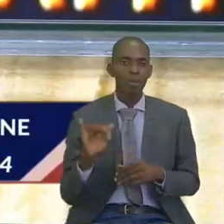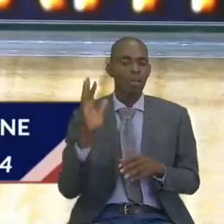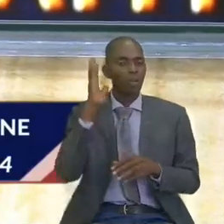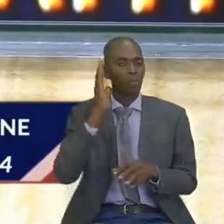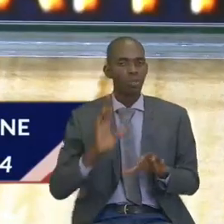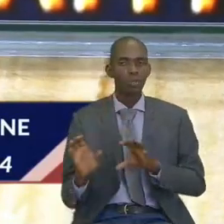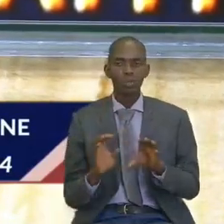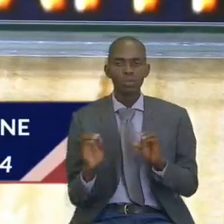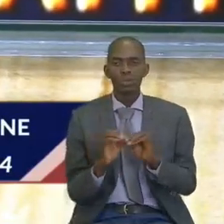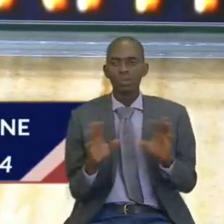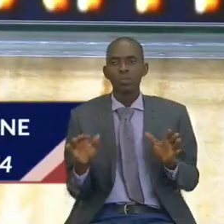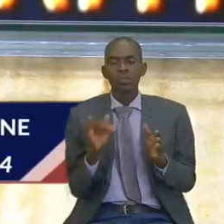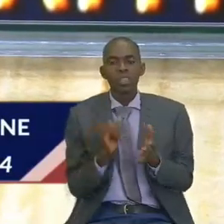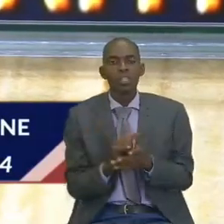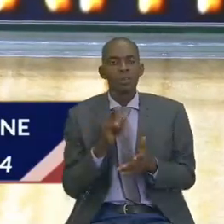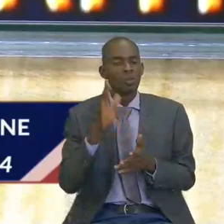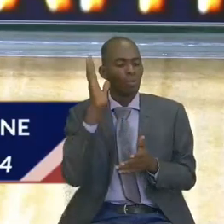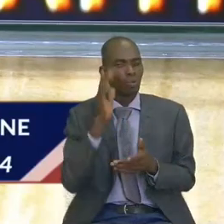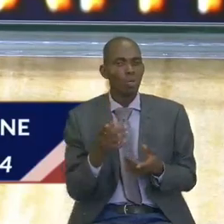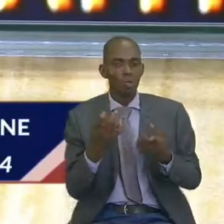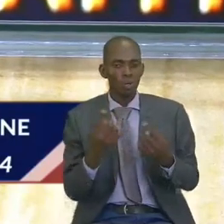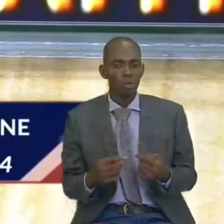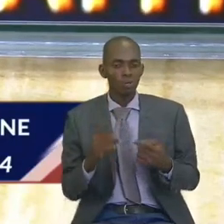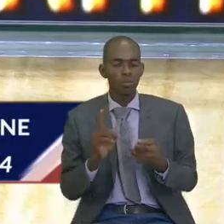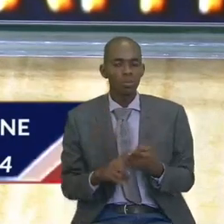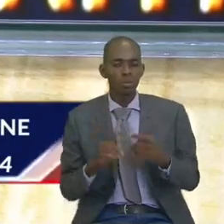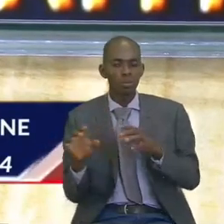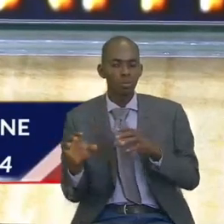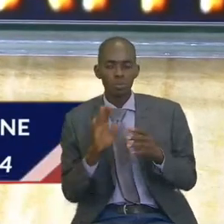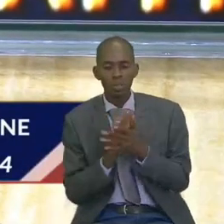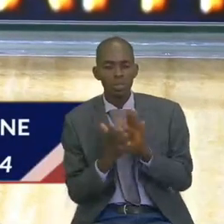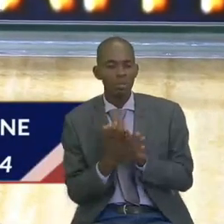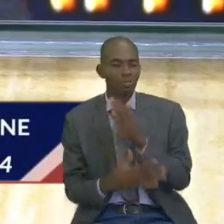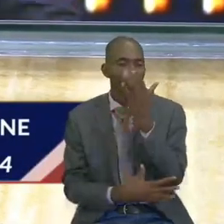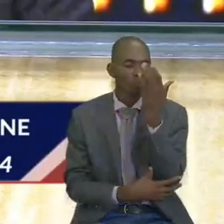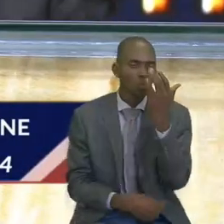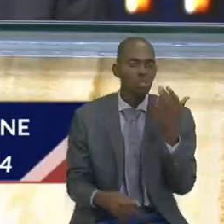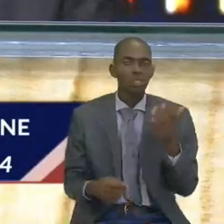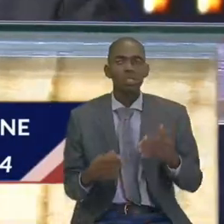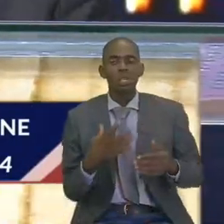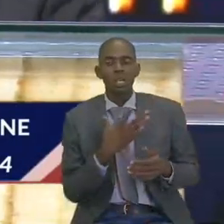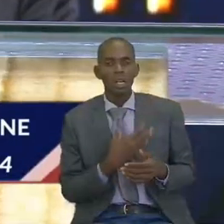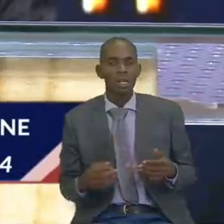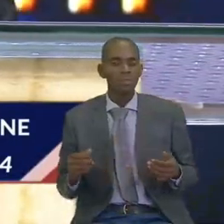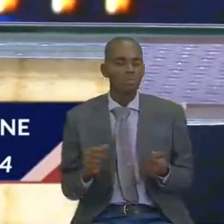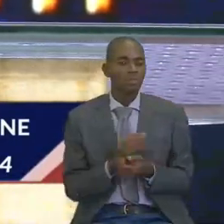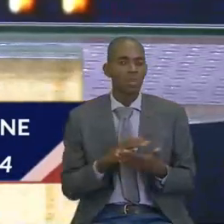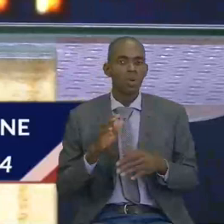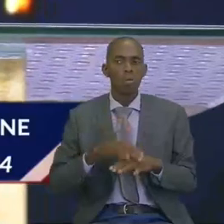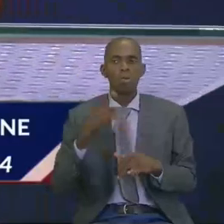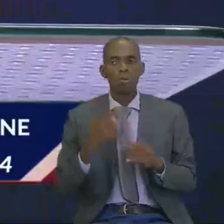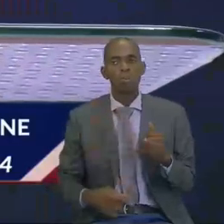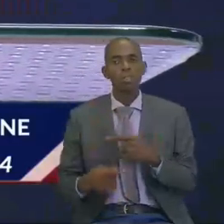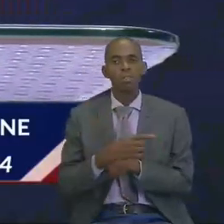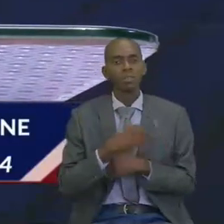pas qu'ils parviendront à la pénurie, à la pauvreté, à la perdition au dernier jour. Et le